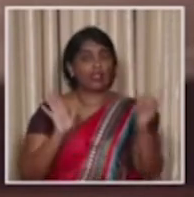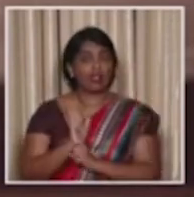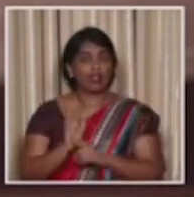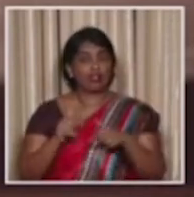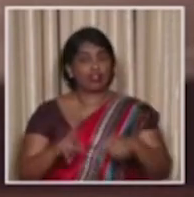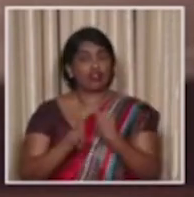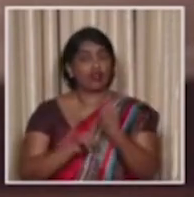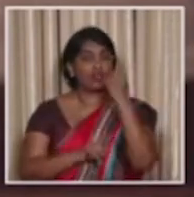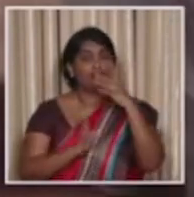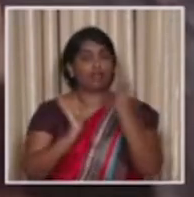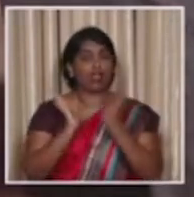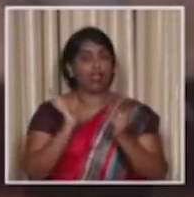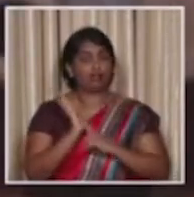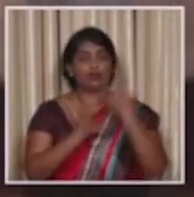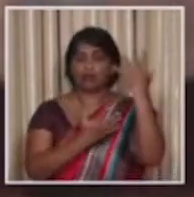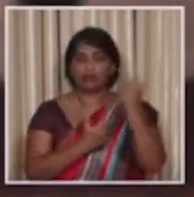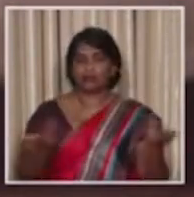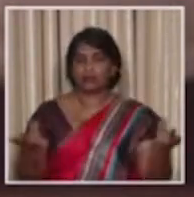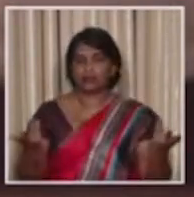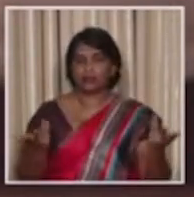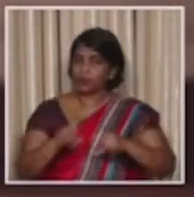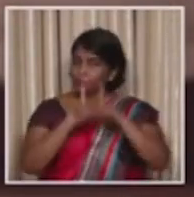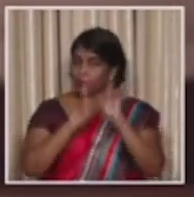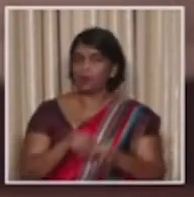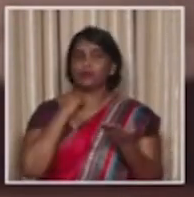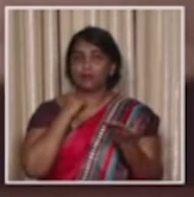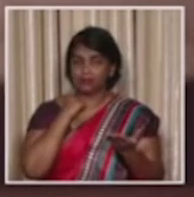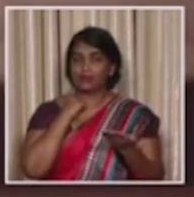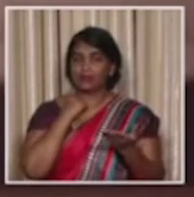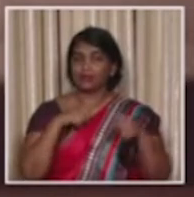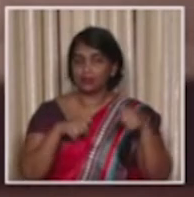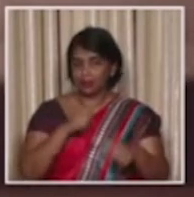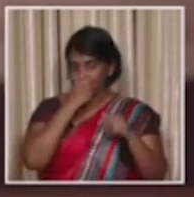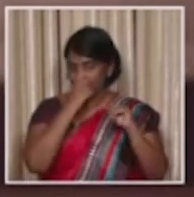ටිකරත් කෝටි 14 ලක්ෂයක් කරන් මේවත් කරන්නේ නැද්ද? මේ විදිහට මේ වන විට දැන්